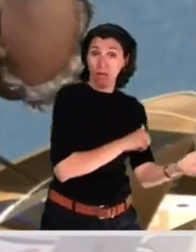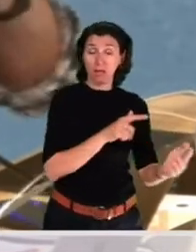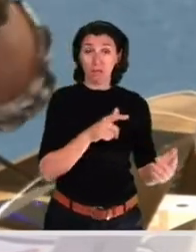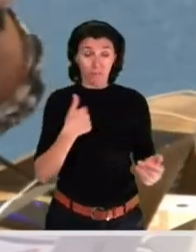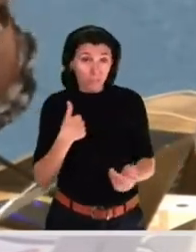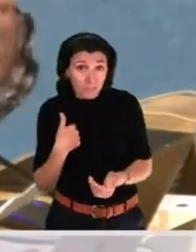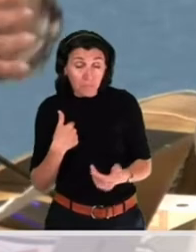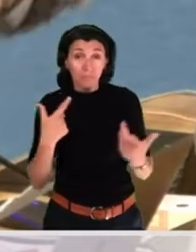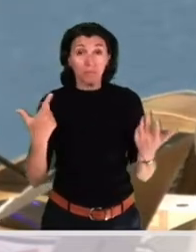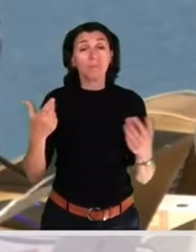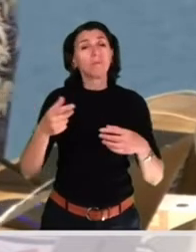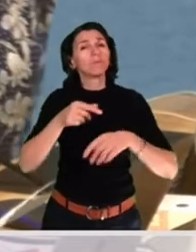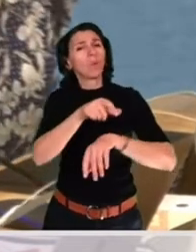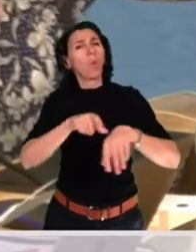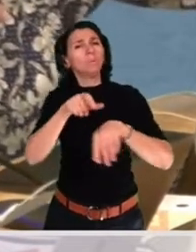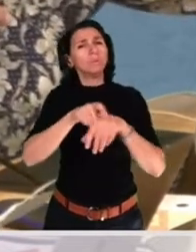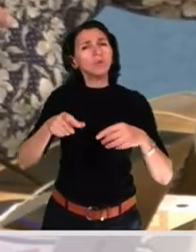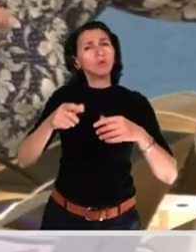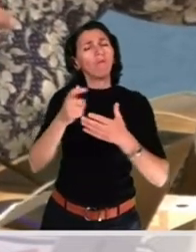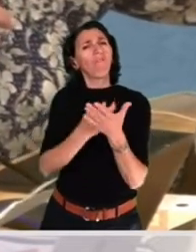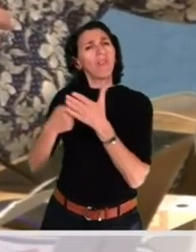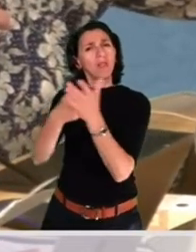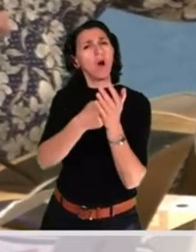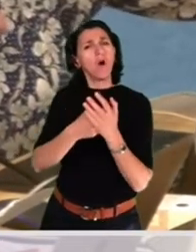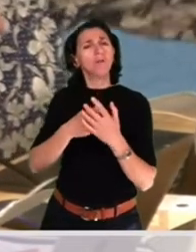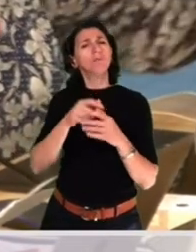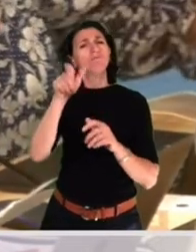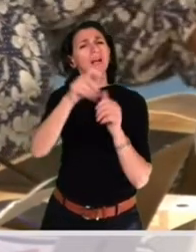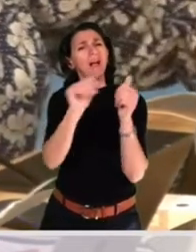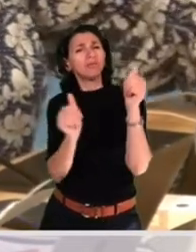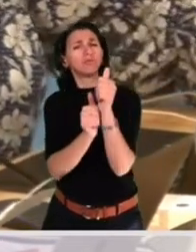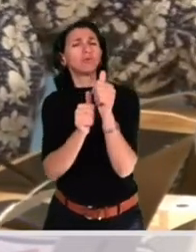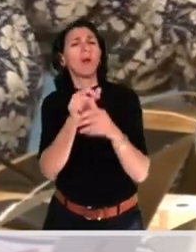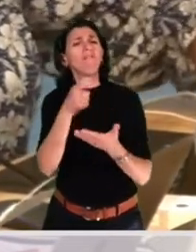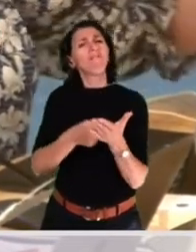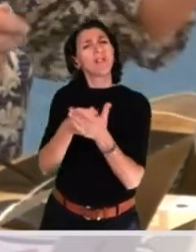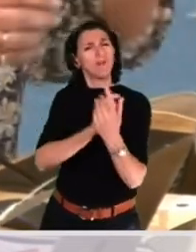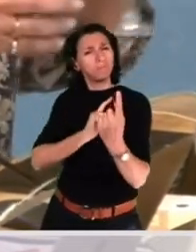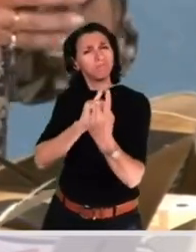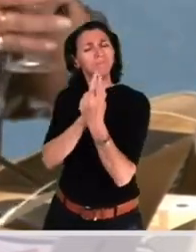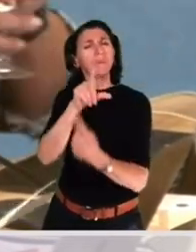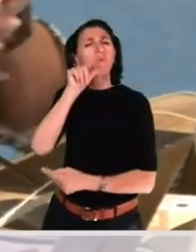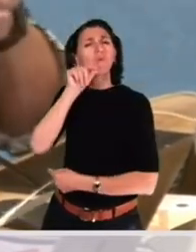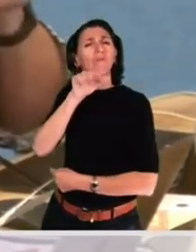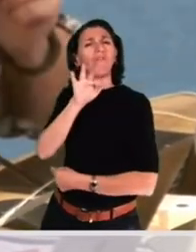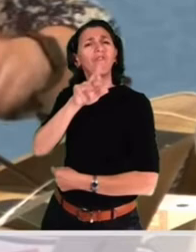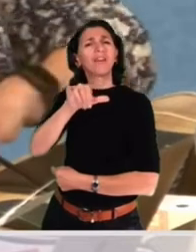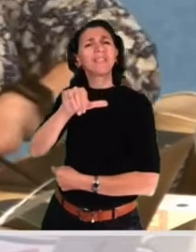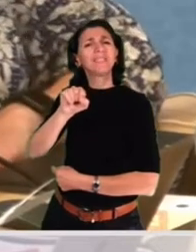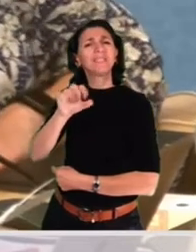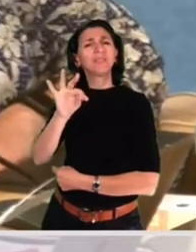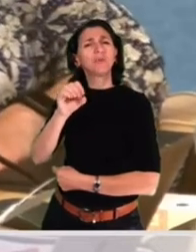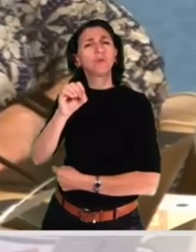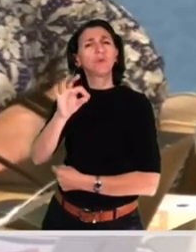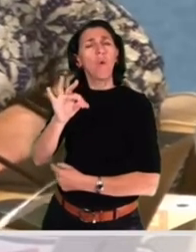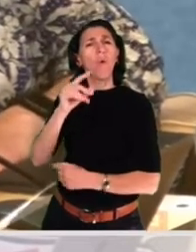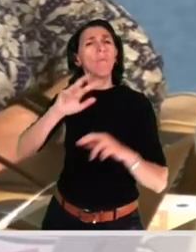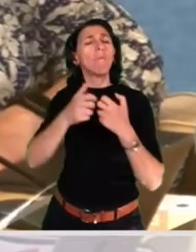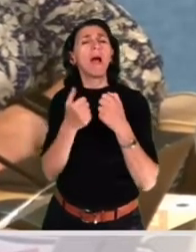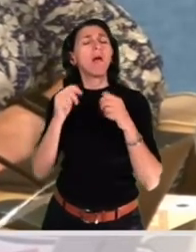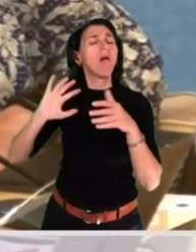commission des finances et à l'adjoint aux finances, M. Fristo, le coût total de l'opération, tout